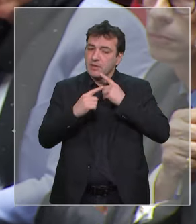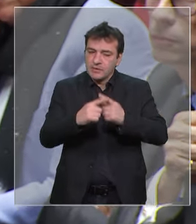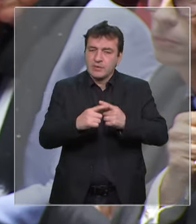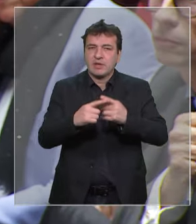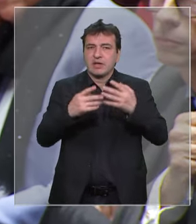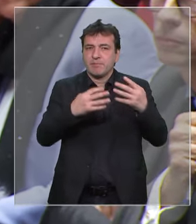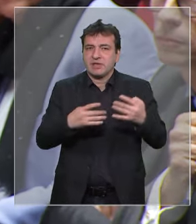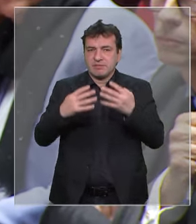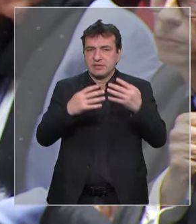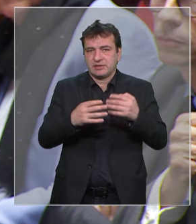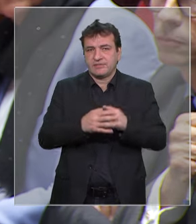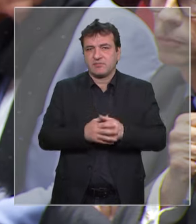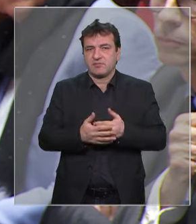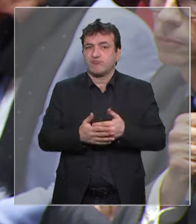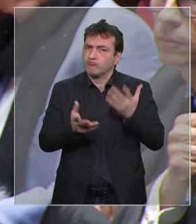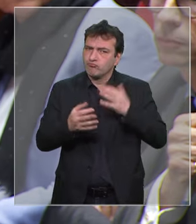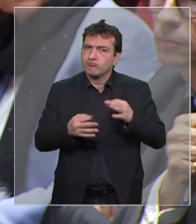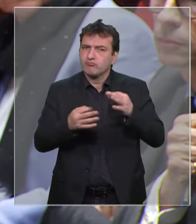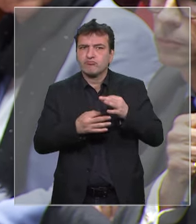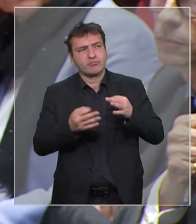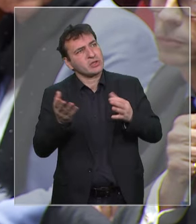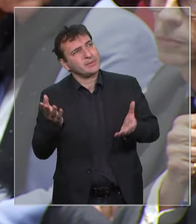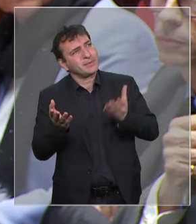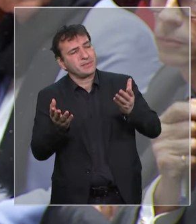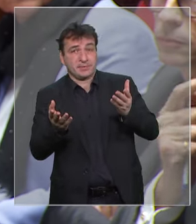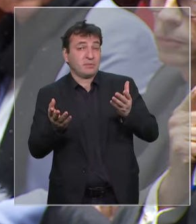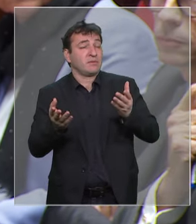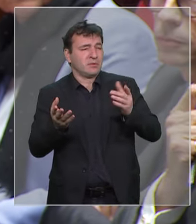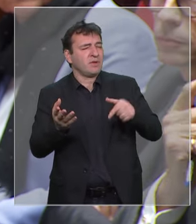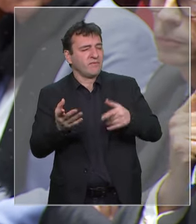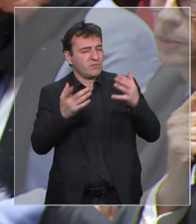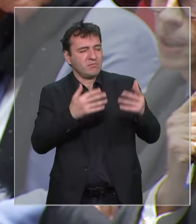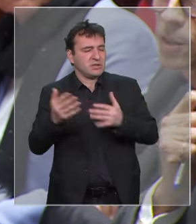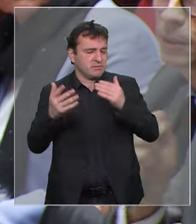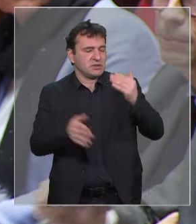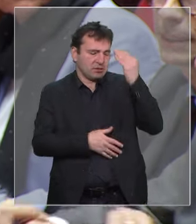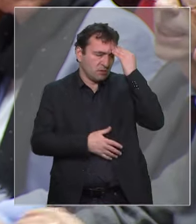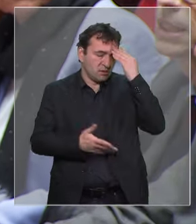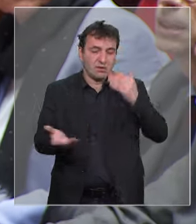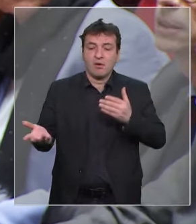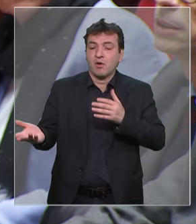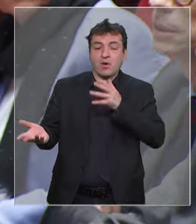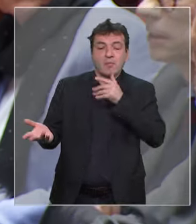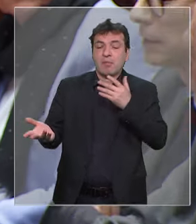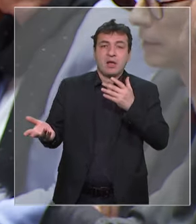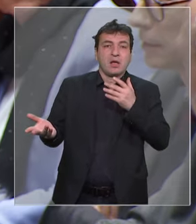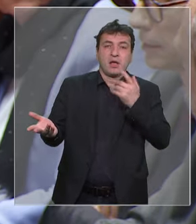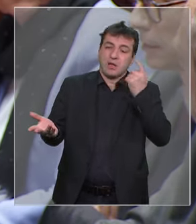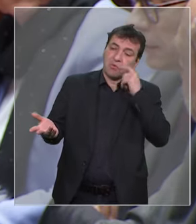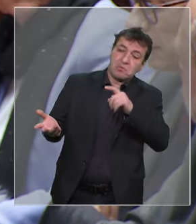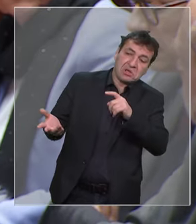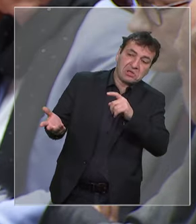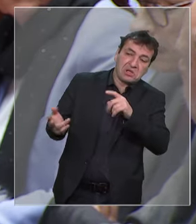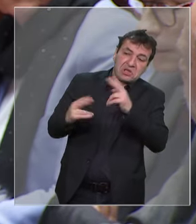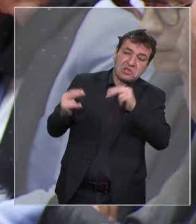Parce qu'une grande nation, c'est une nation mathématique. Et qu'on ne peut pas se satisfaire de la chute massive